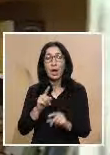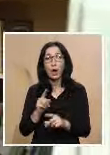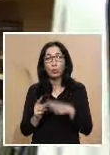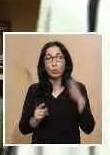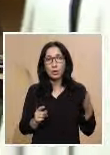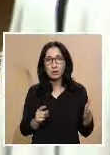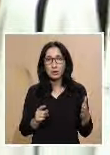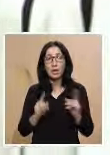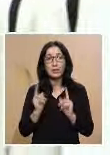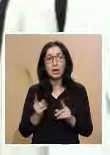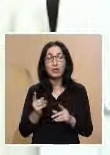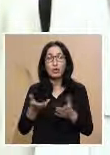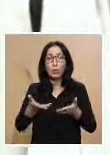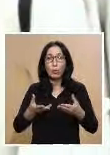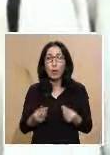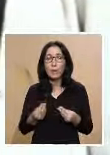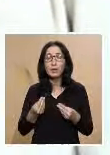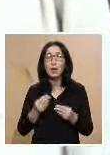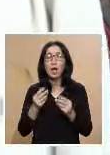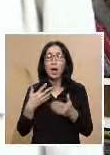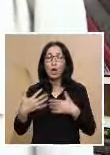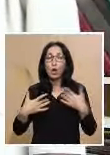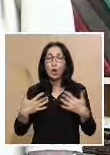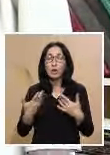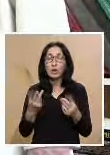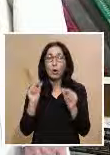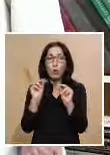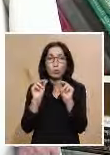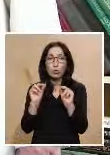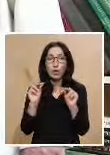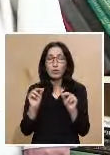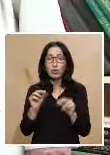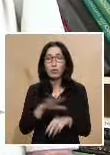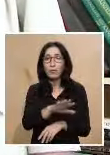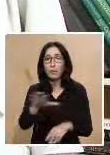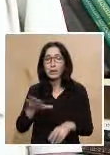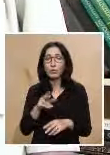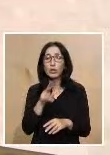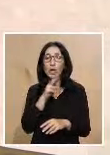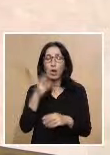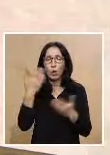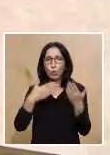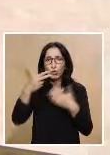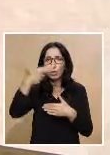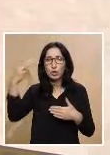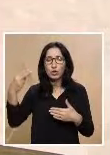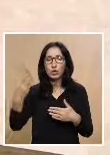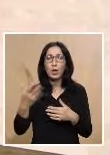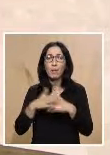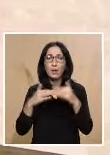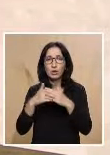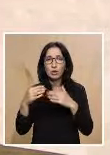а от друга страна трябваше да поемат ролята на обучаващи в базовите училища, в така наречените